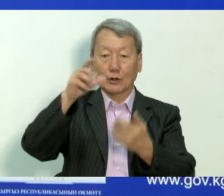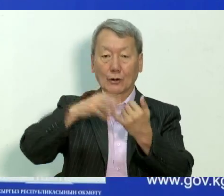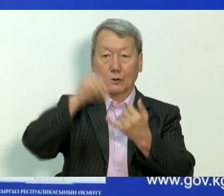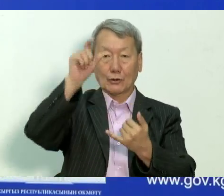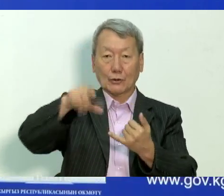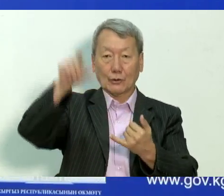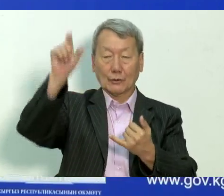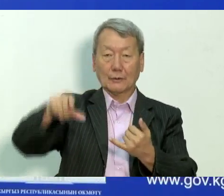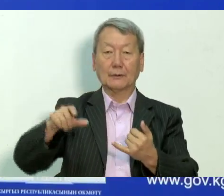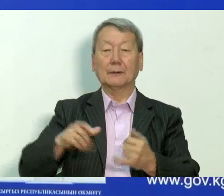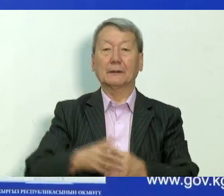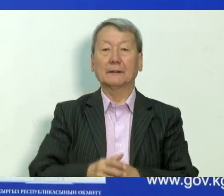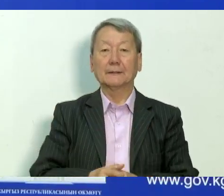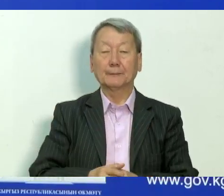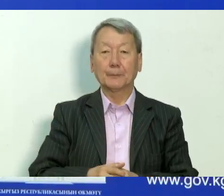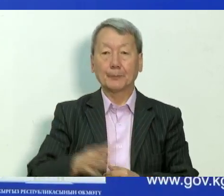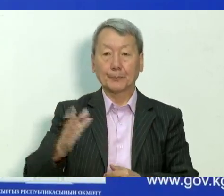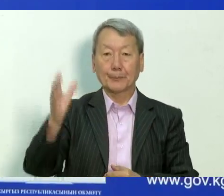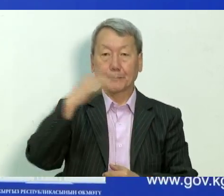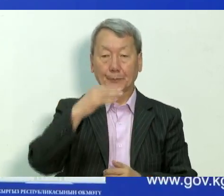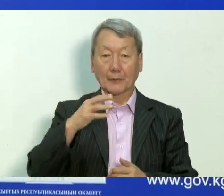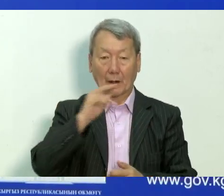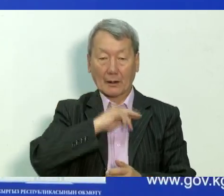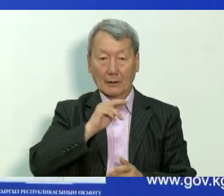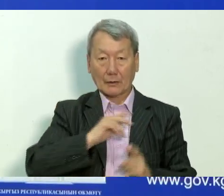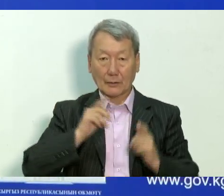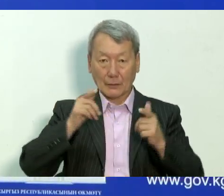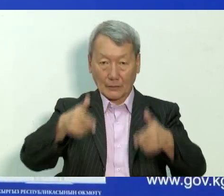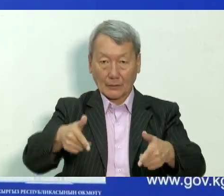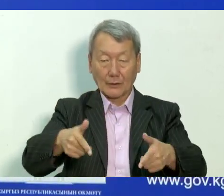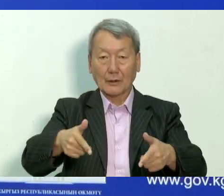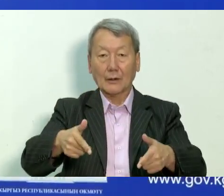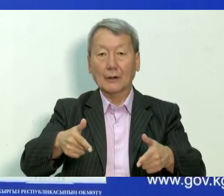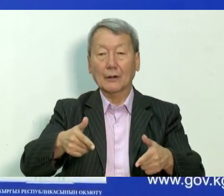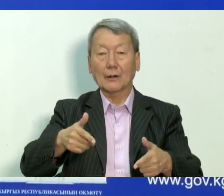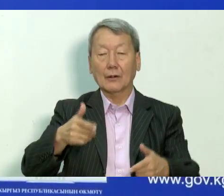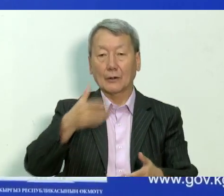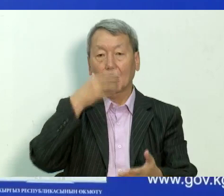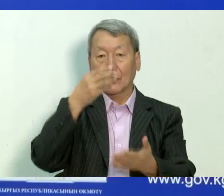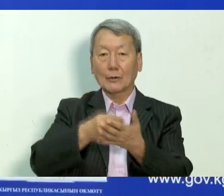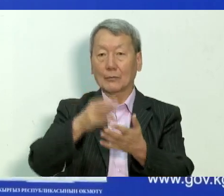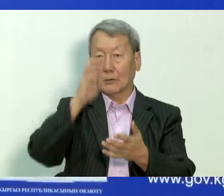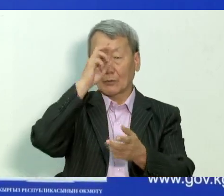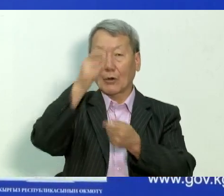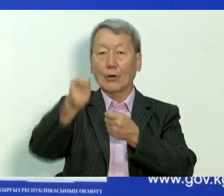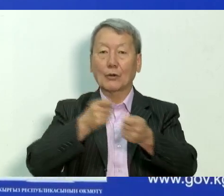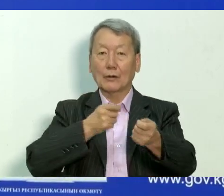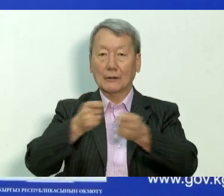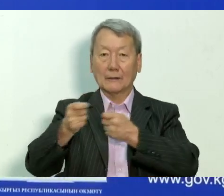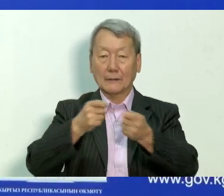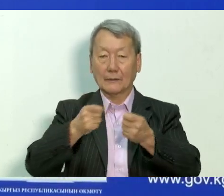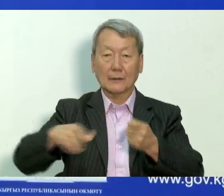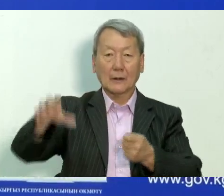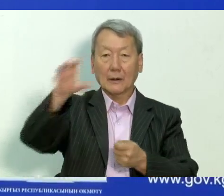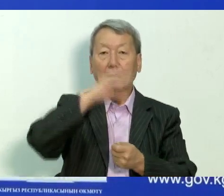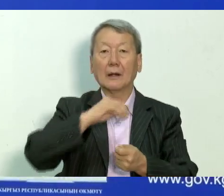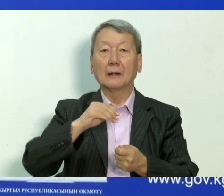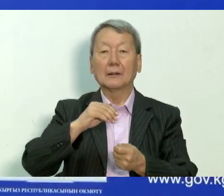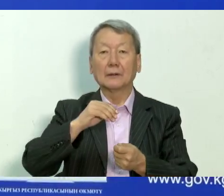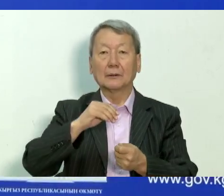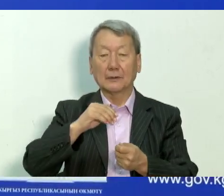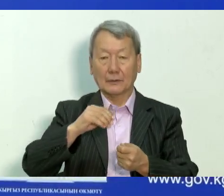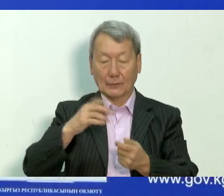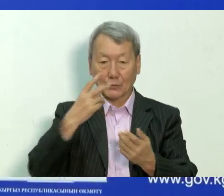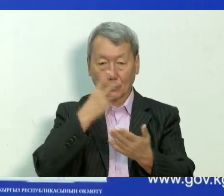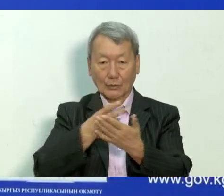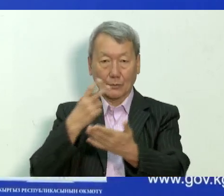мекендештер. Жумушка киришип жатып, өкмөт өз ишинде негизги артыкчылуу багыттарды